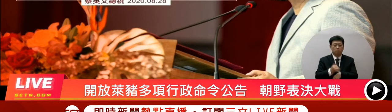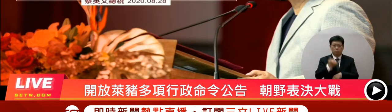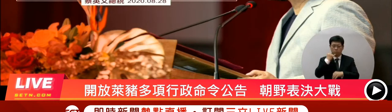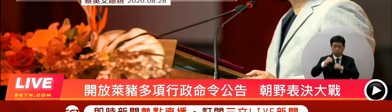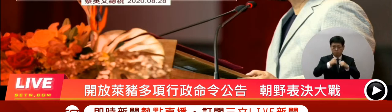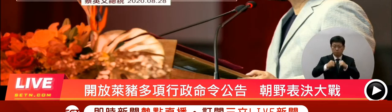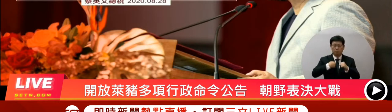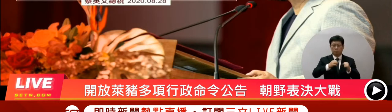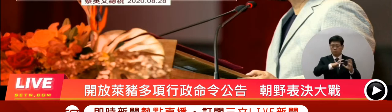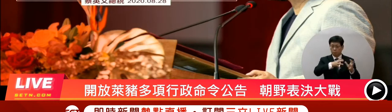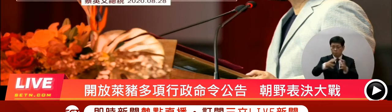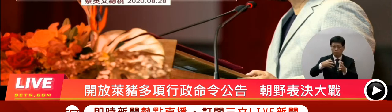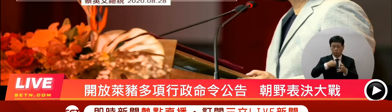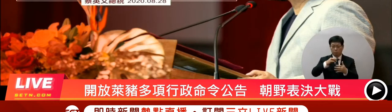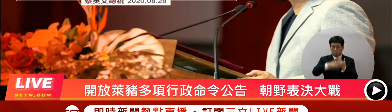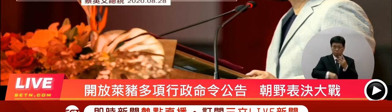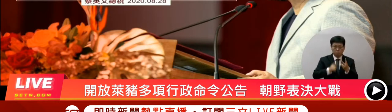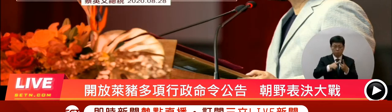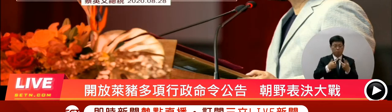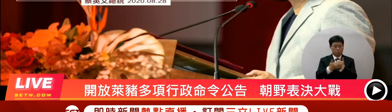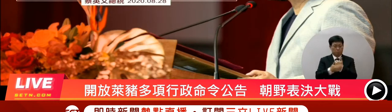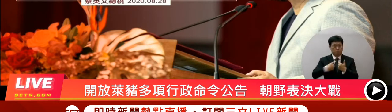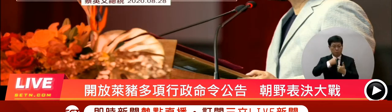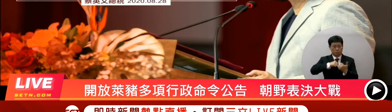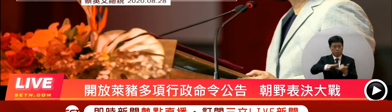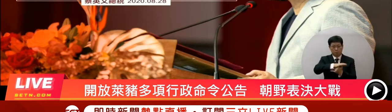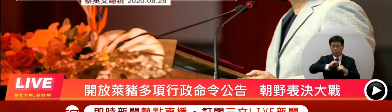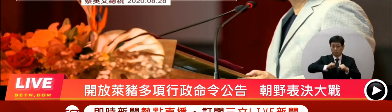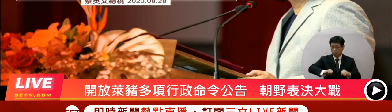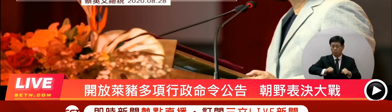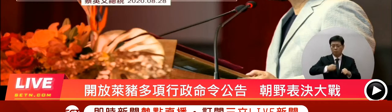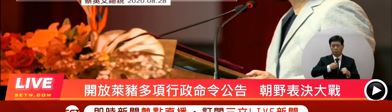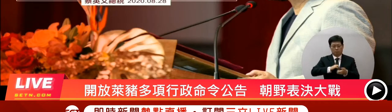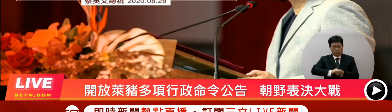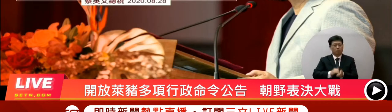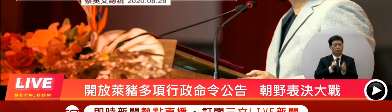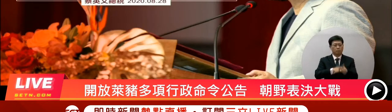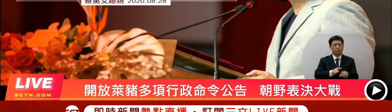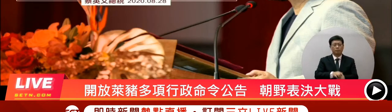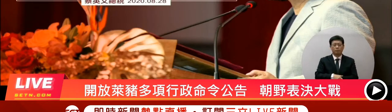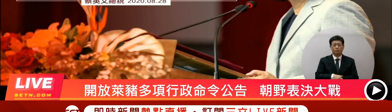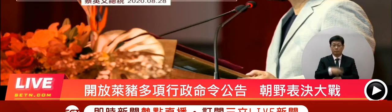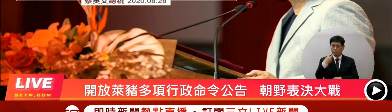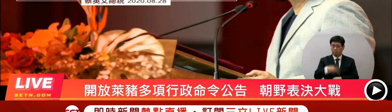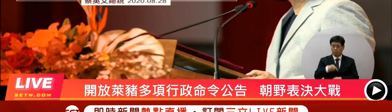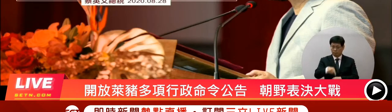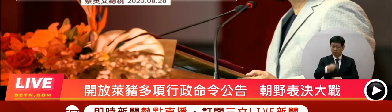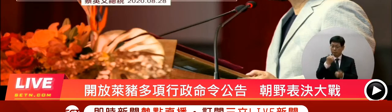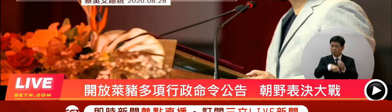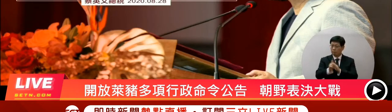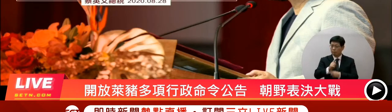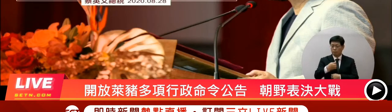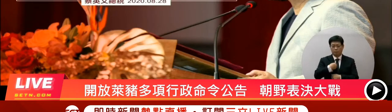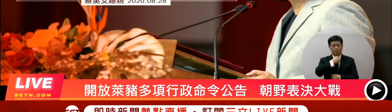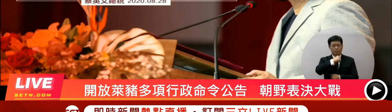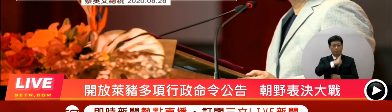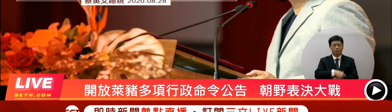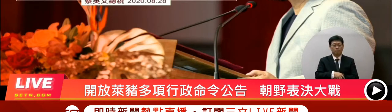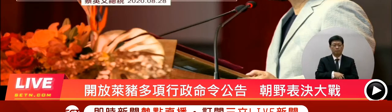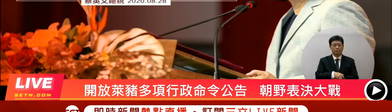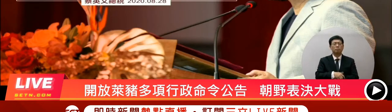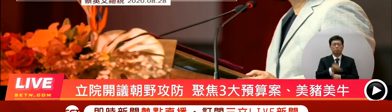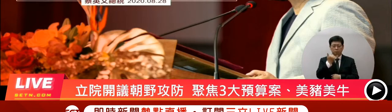际标准、维护国人健康的决定，同时这代表台湾有